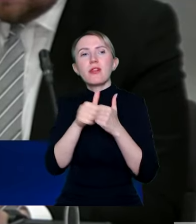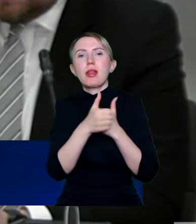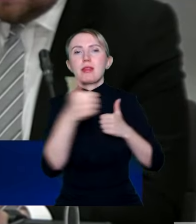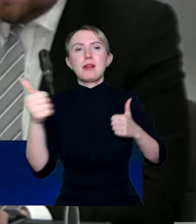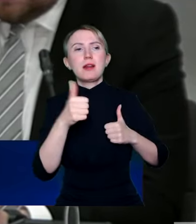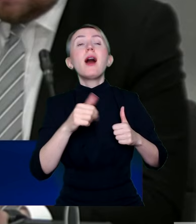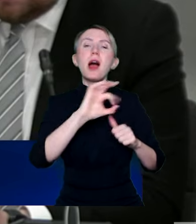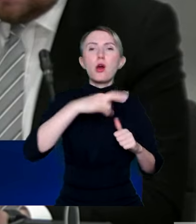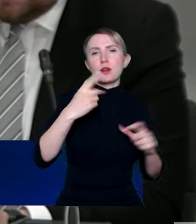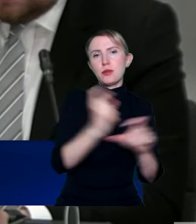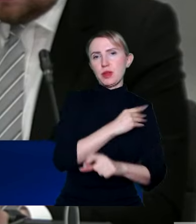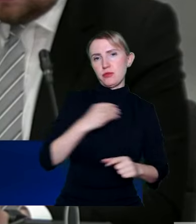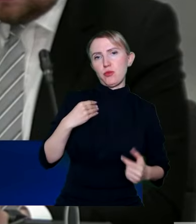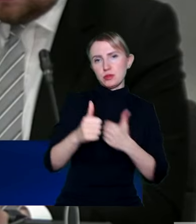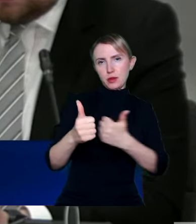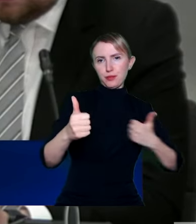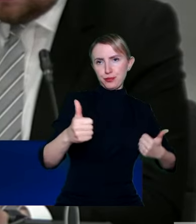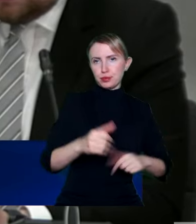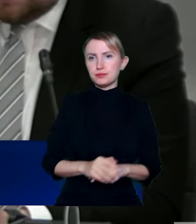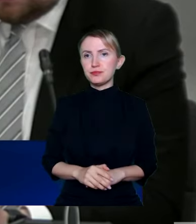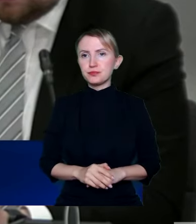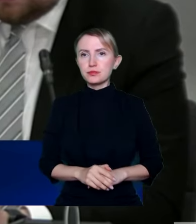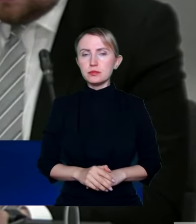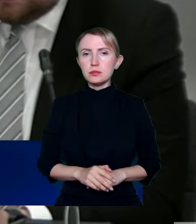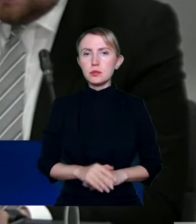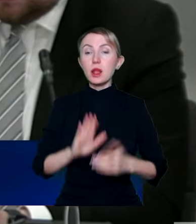państwa polskiego. I dla przykładu,